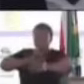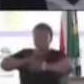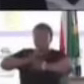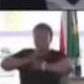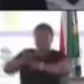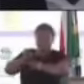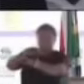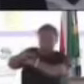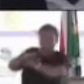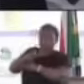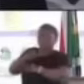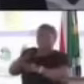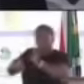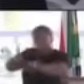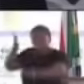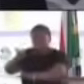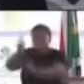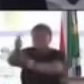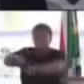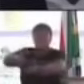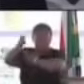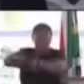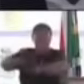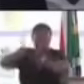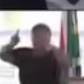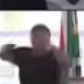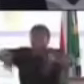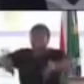yayithi hambani yolima.